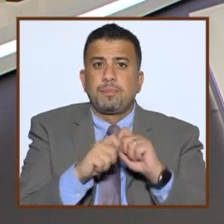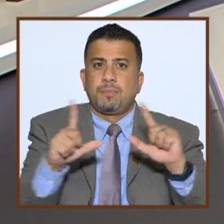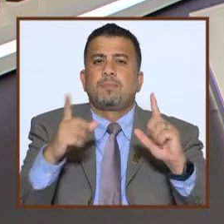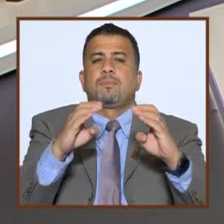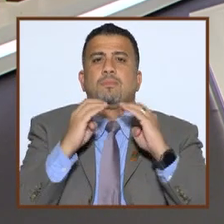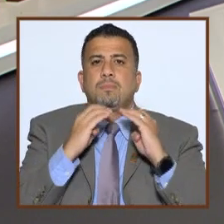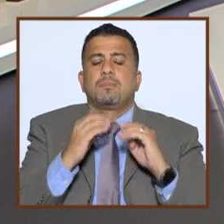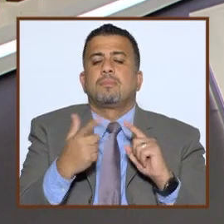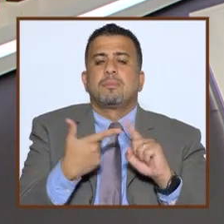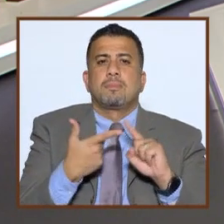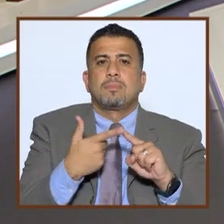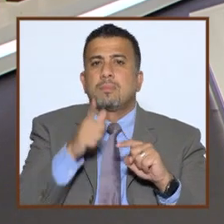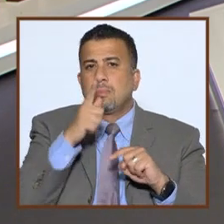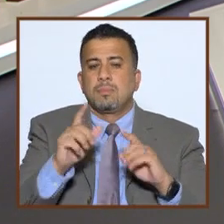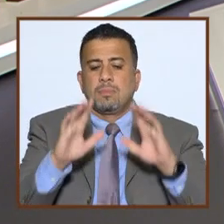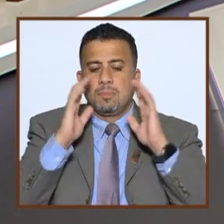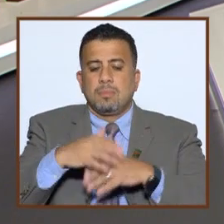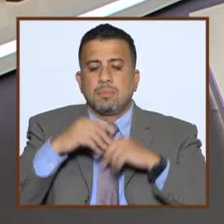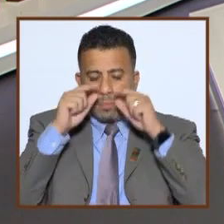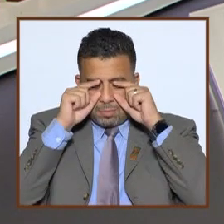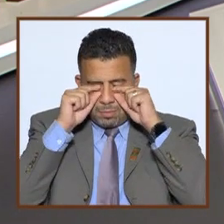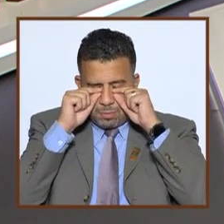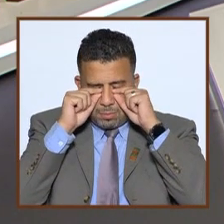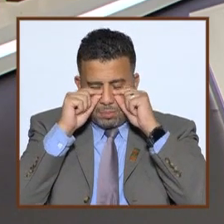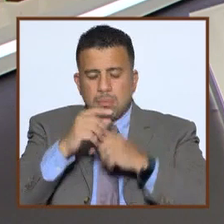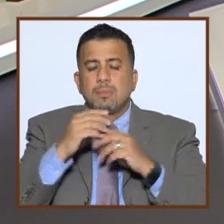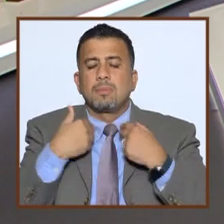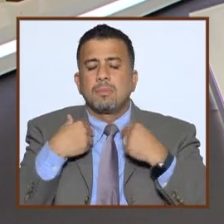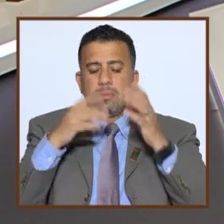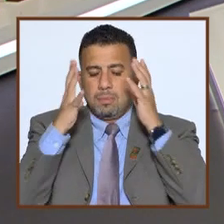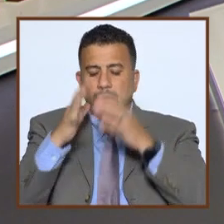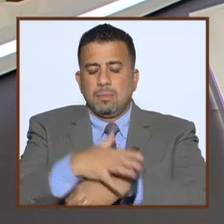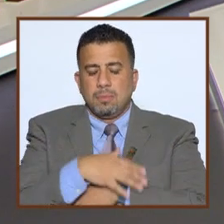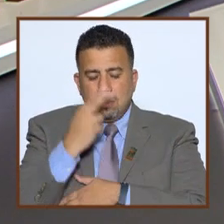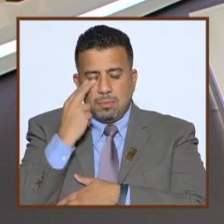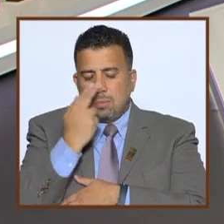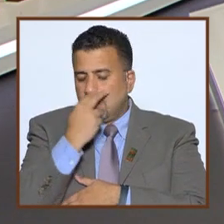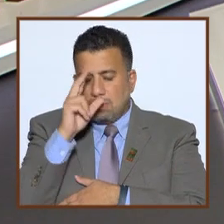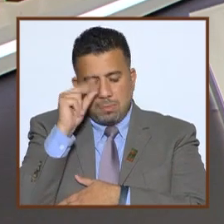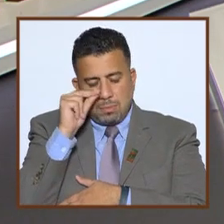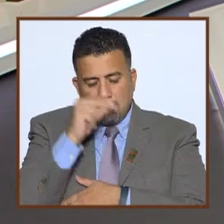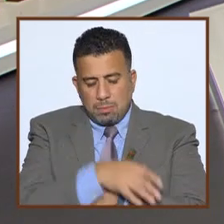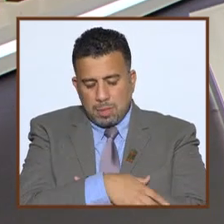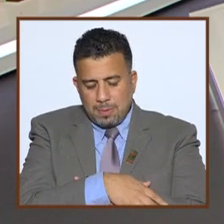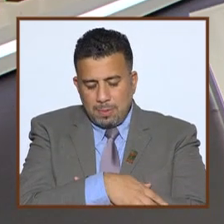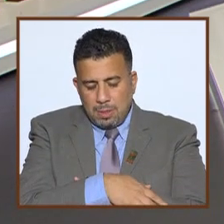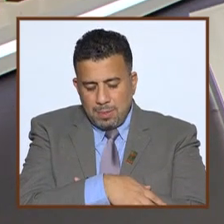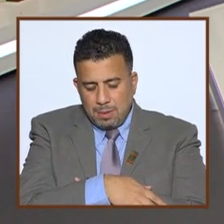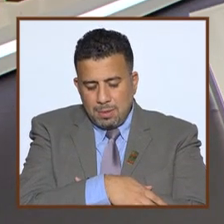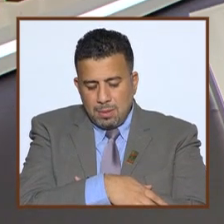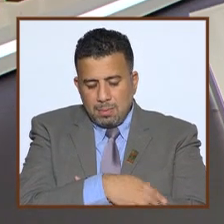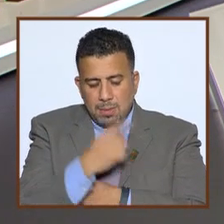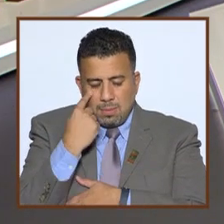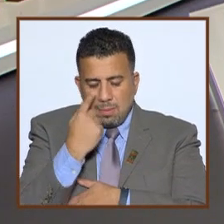علشان الخشوع هل الاغراض مستمر غلط لازم افتح عيني يعني اذا كنت